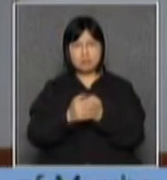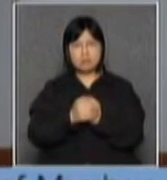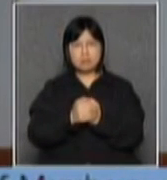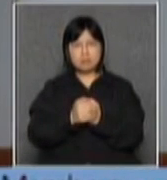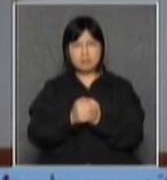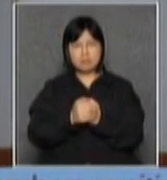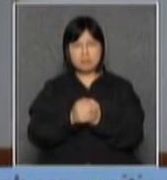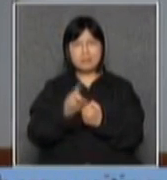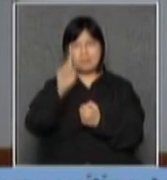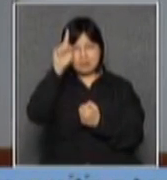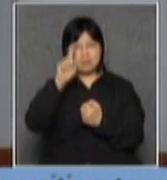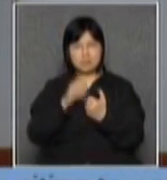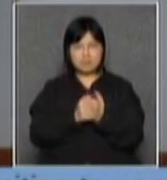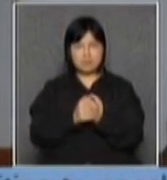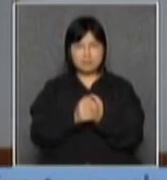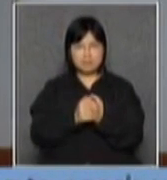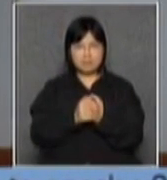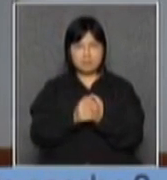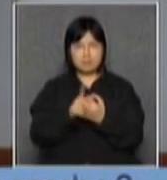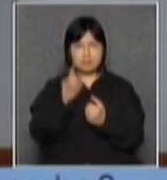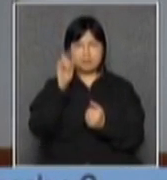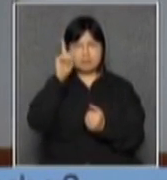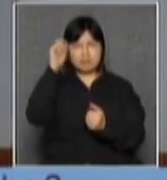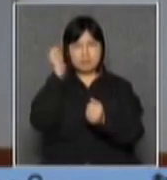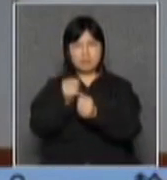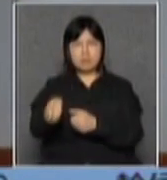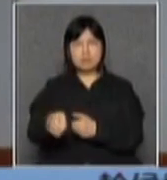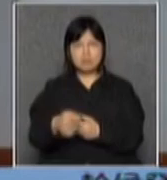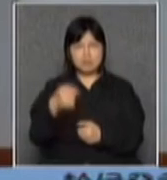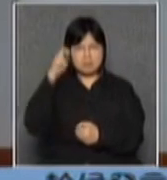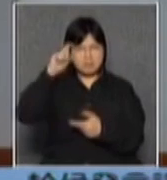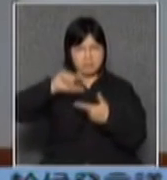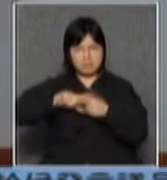天啊，天收你啊，曾俊華，諗埋咁多屎計，